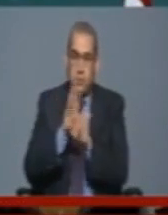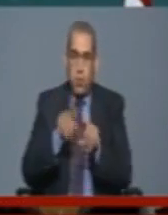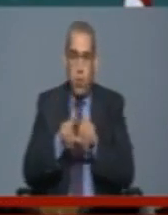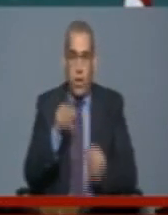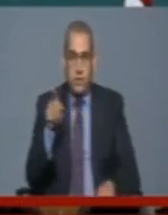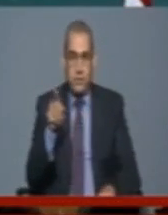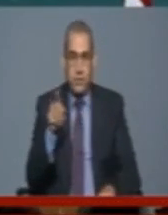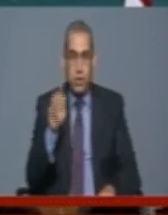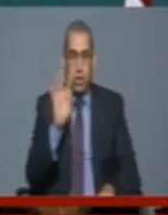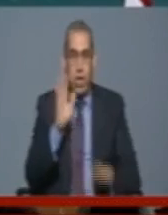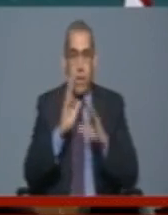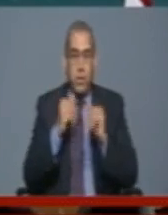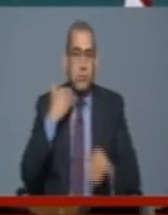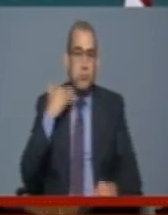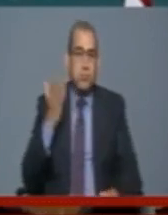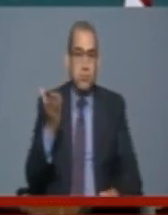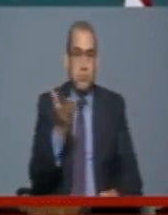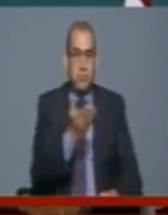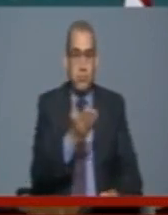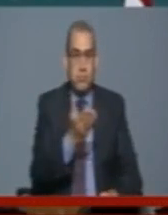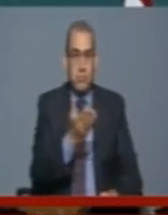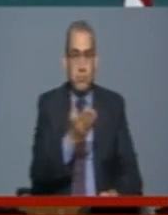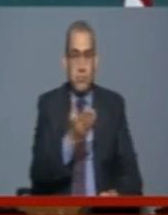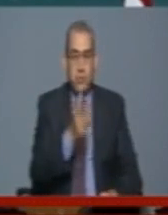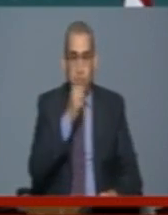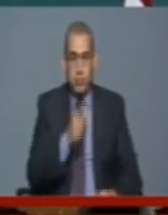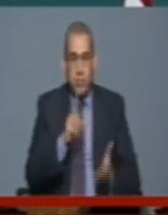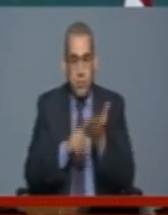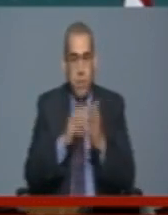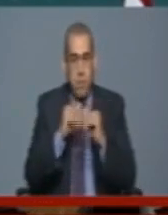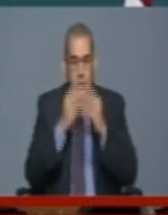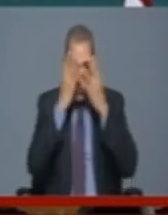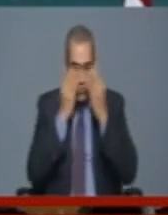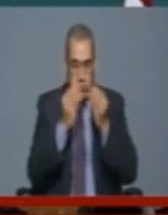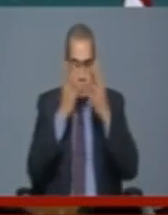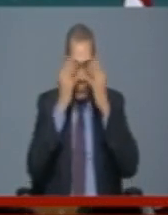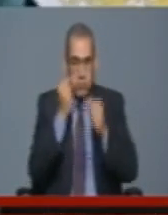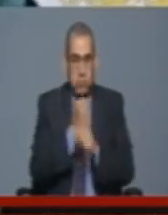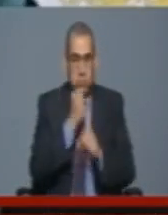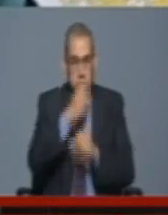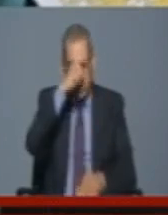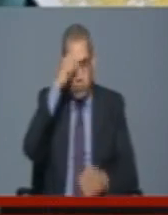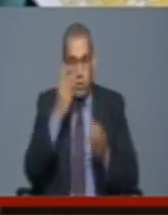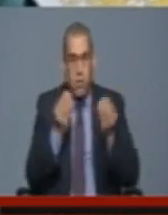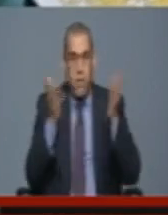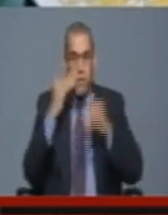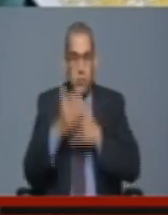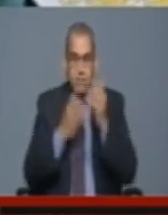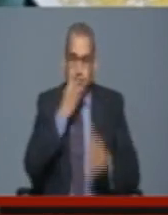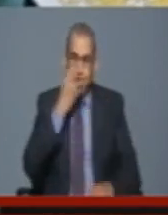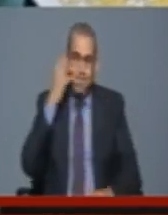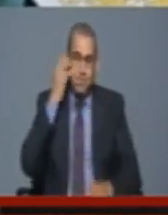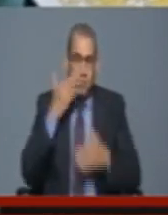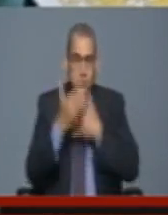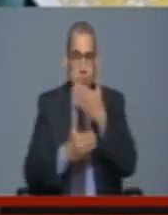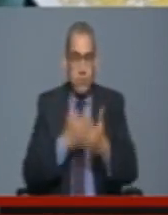شعب مصر العظيم، لقد بذلت مصر جهودا صادقة ومكثفة